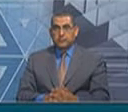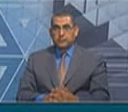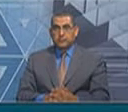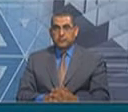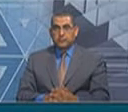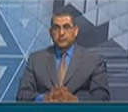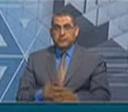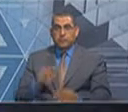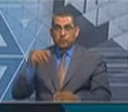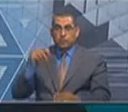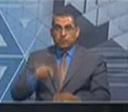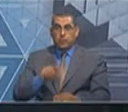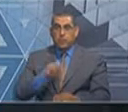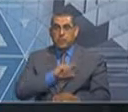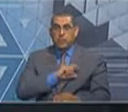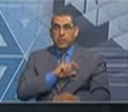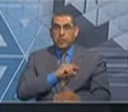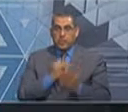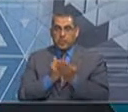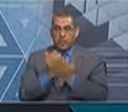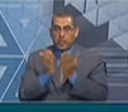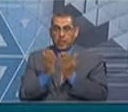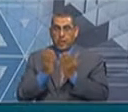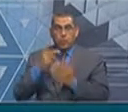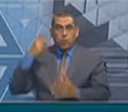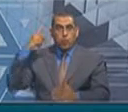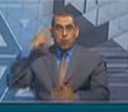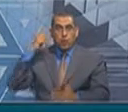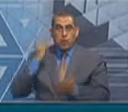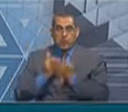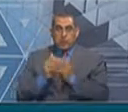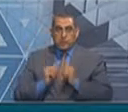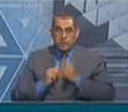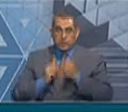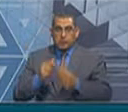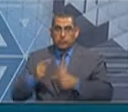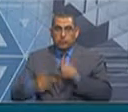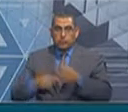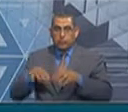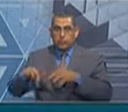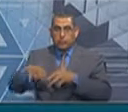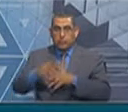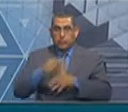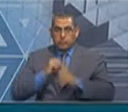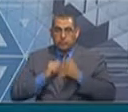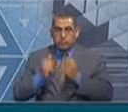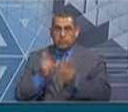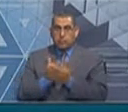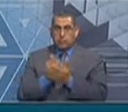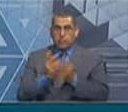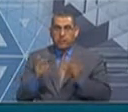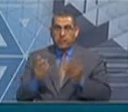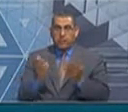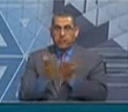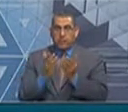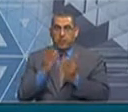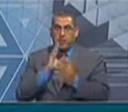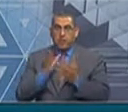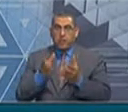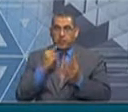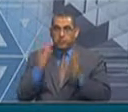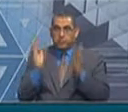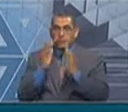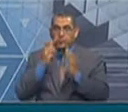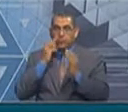عاد اليوم الطلاب في العاصمة الكورية الجنوبية سول والمناطق المحيطة بها إلى المدارس للتعلم وجها